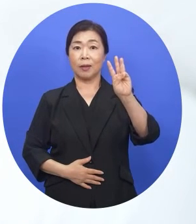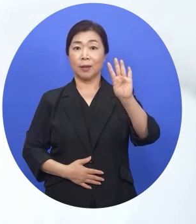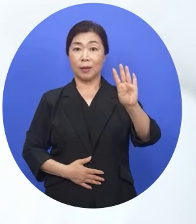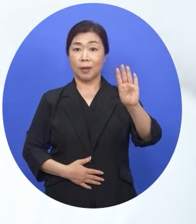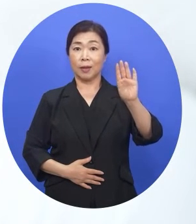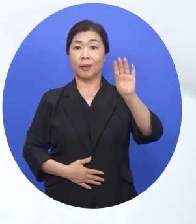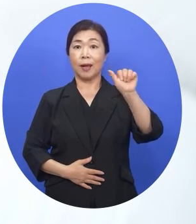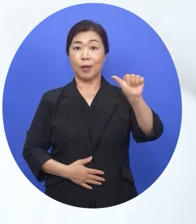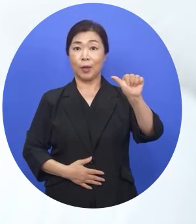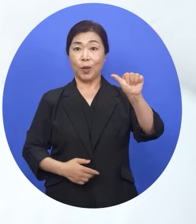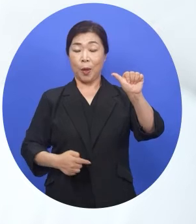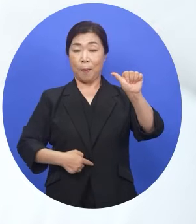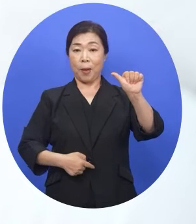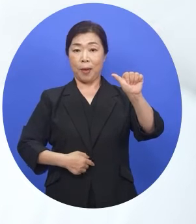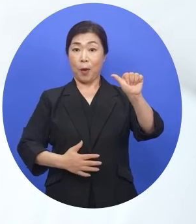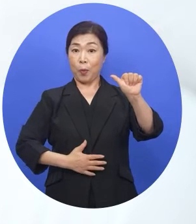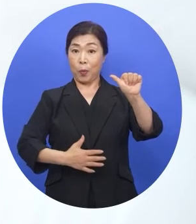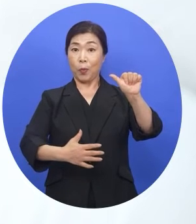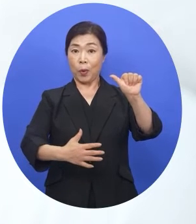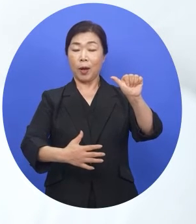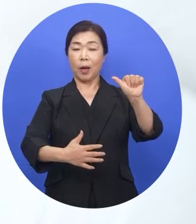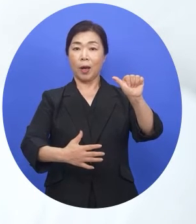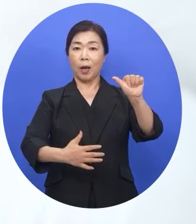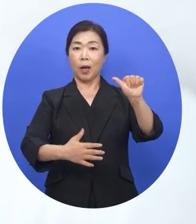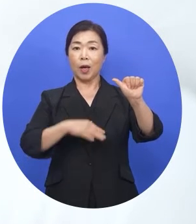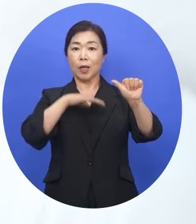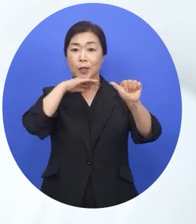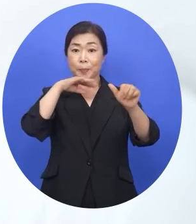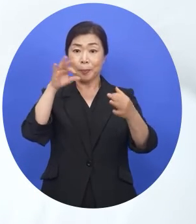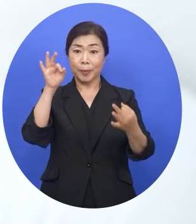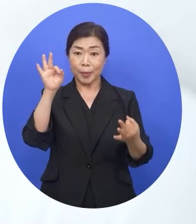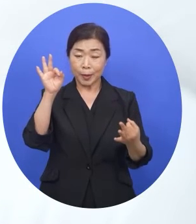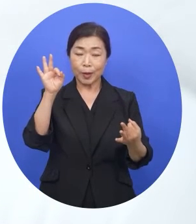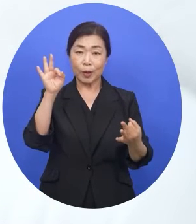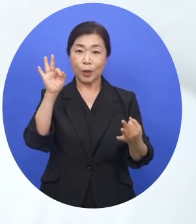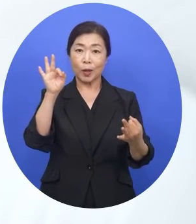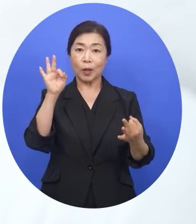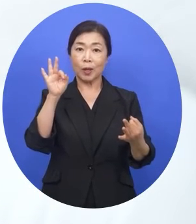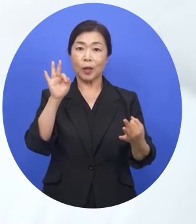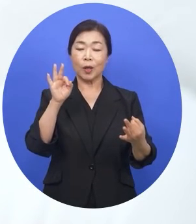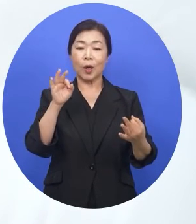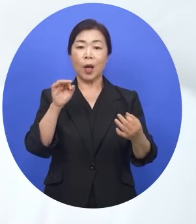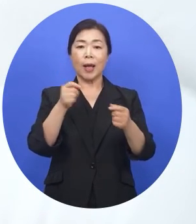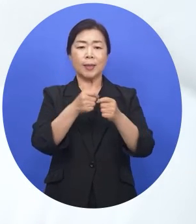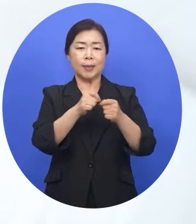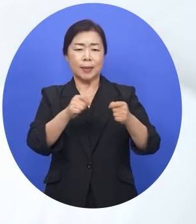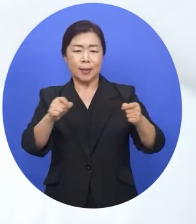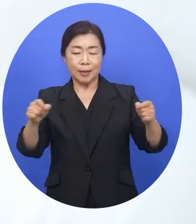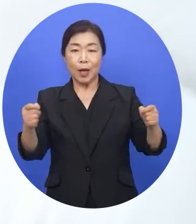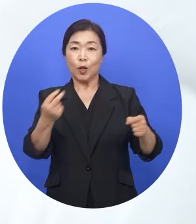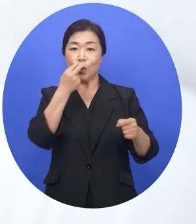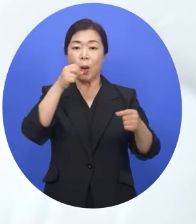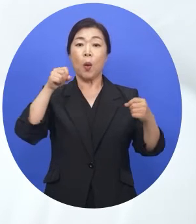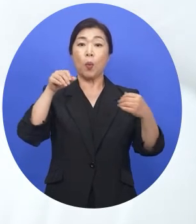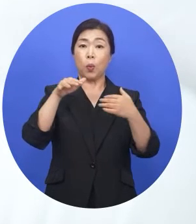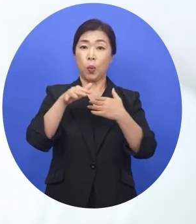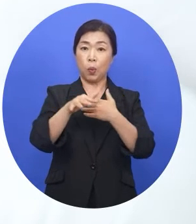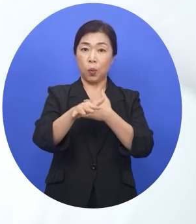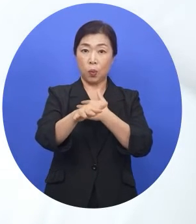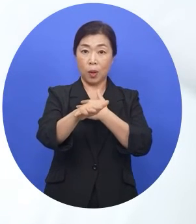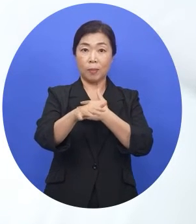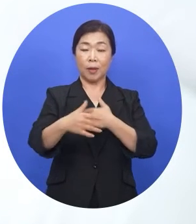셋, 넷, 다섯. 잠시 멈추고 길게 숨을